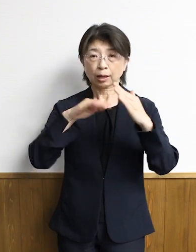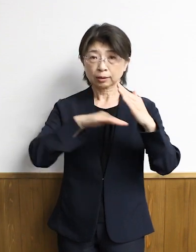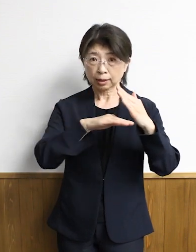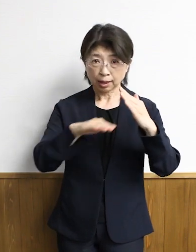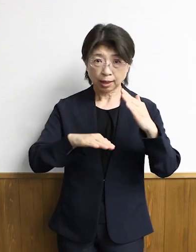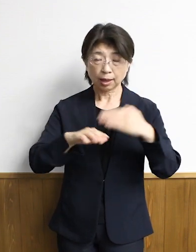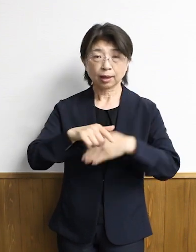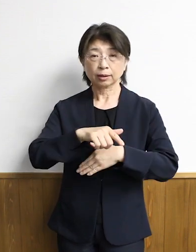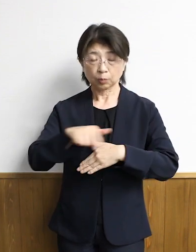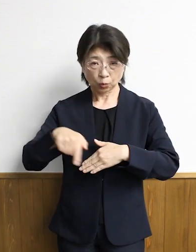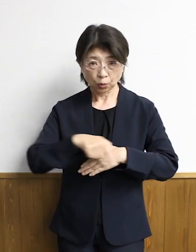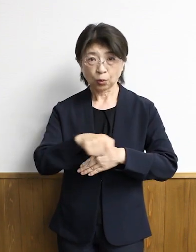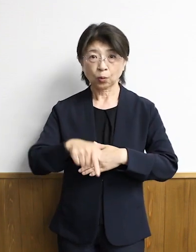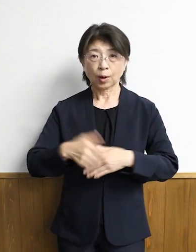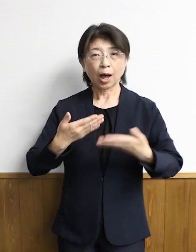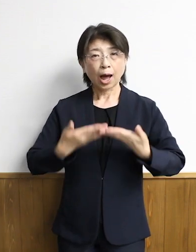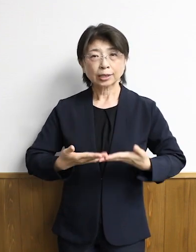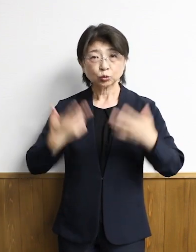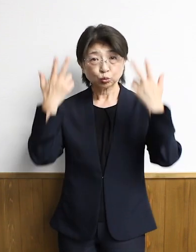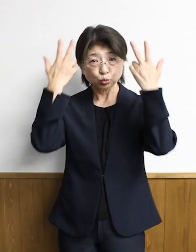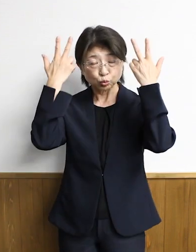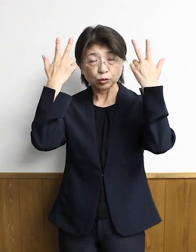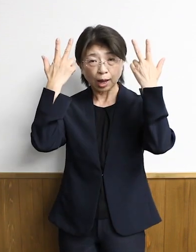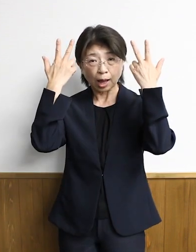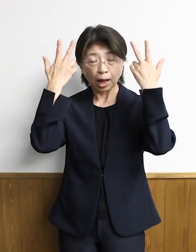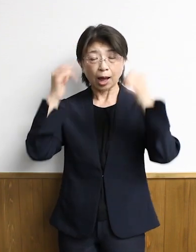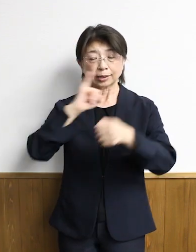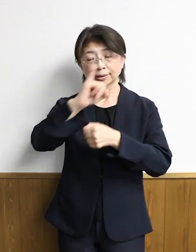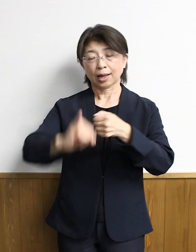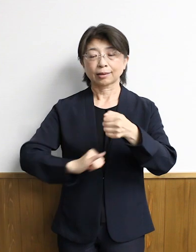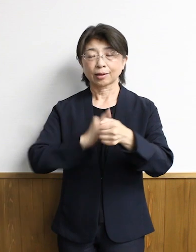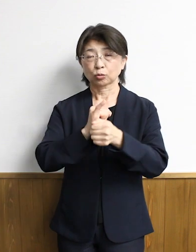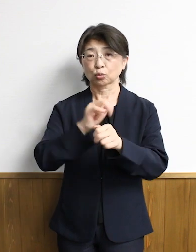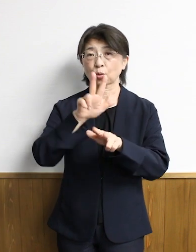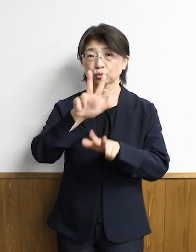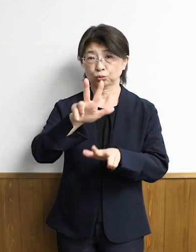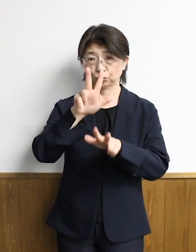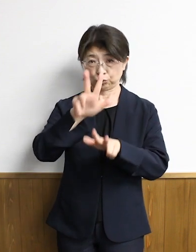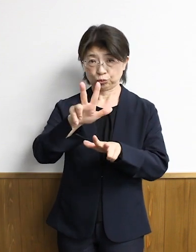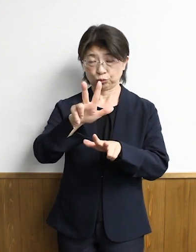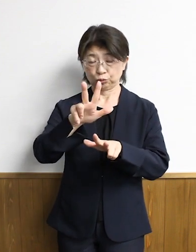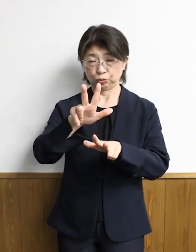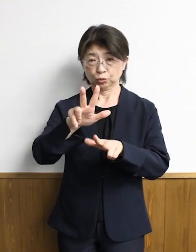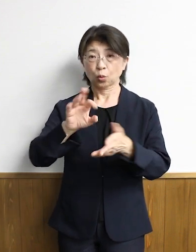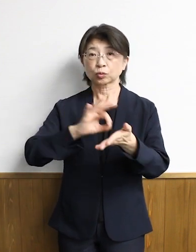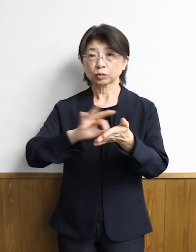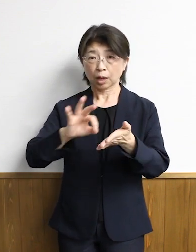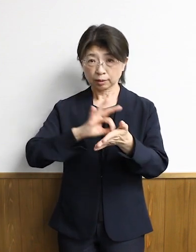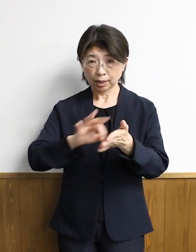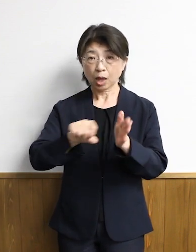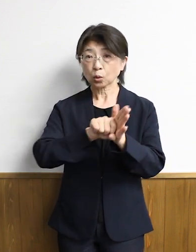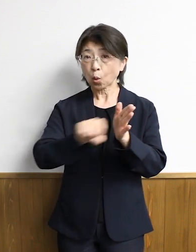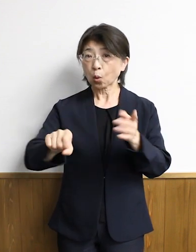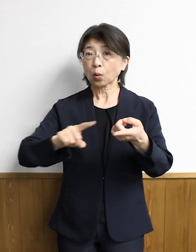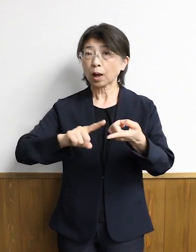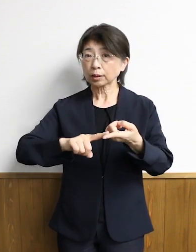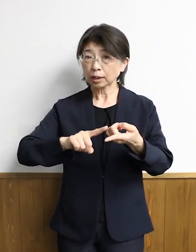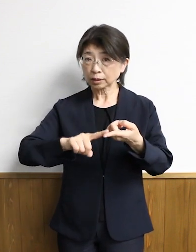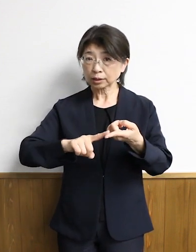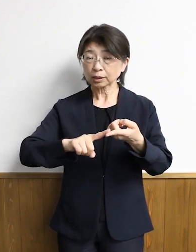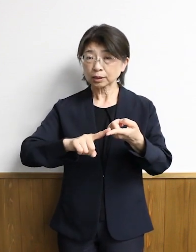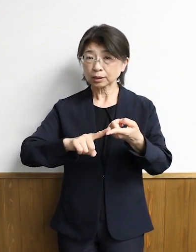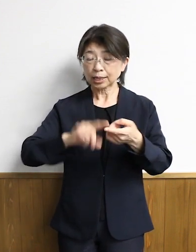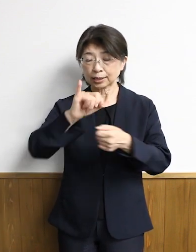と安心復活ネットの活用などを通して安全かつ効果的にインターネットを利用することの